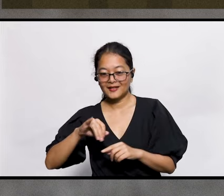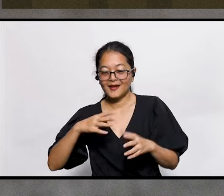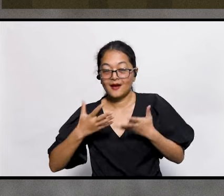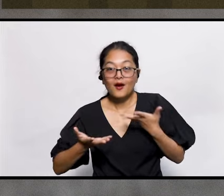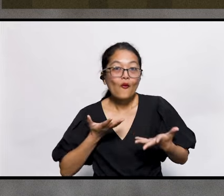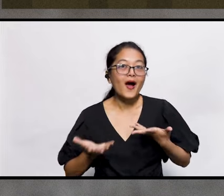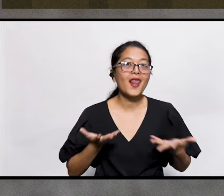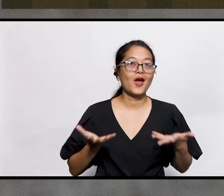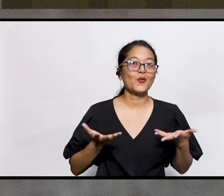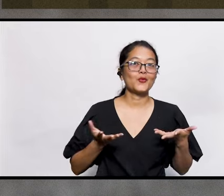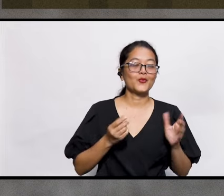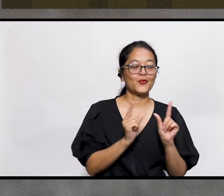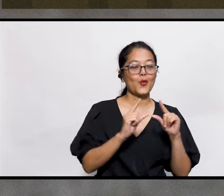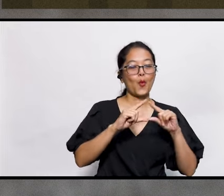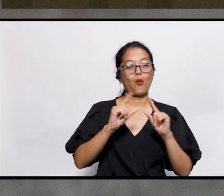sekalikunk